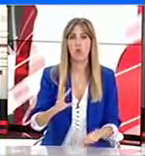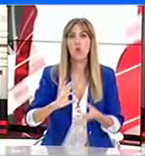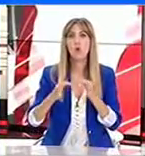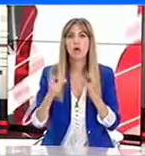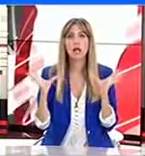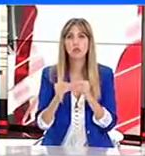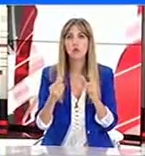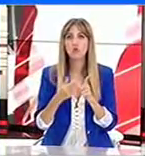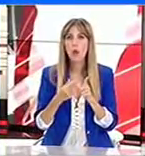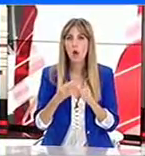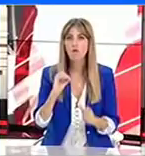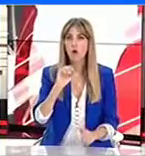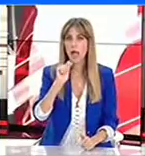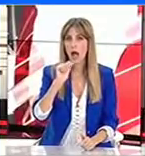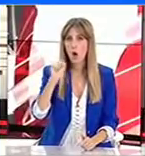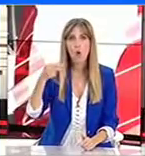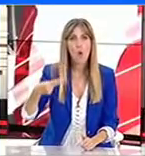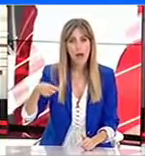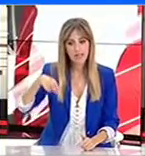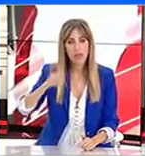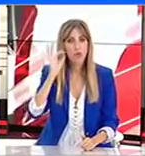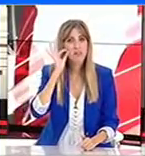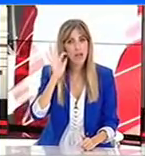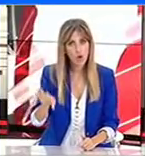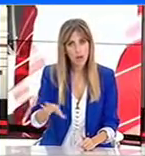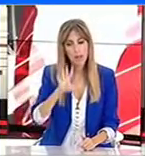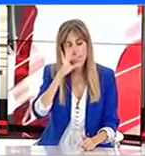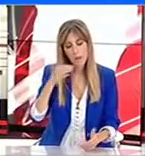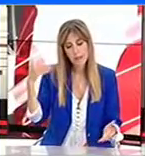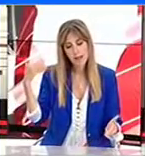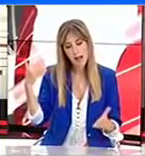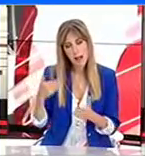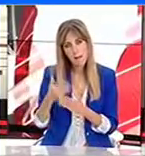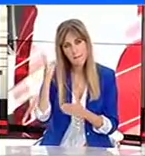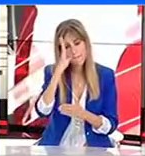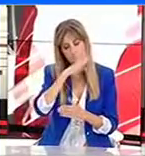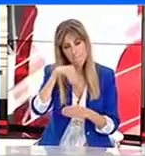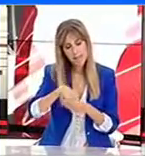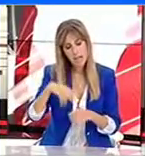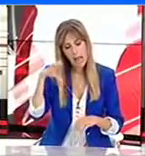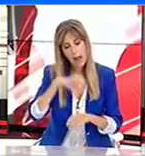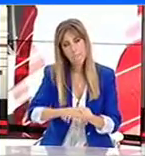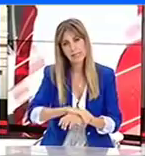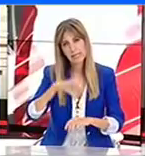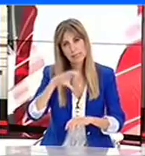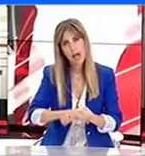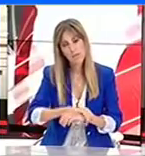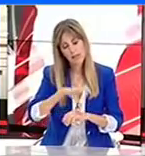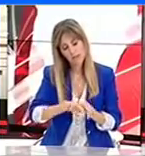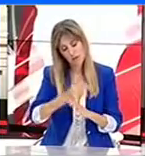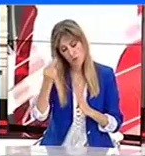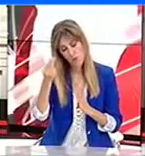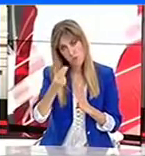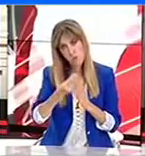πολύ αμαρτωλή ιστορία. Πολύ αμαρτωλή ιστορία. Με τη σφραγίδα των κομμάτων που κυβέρνησαν για χρόνια τον τόπο